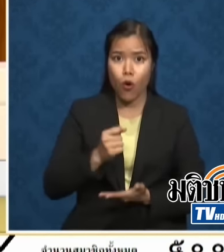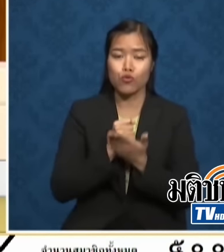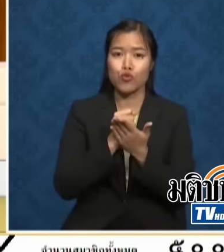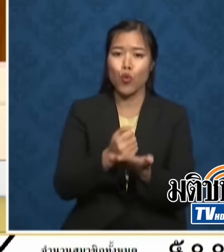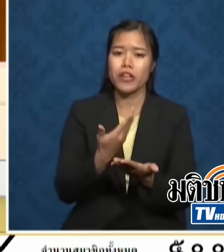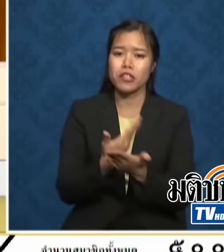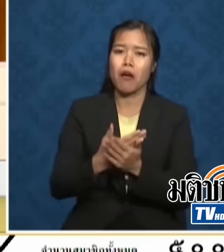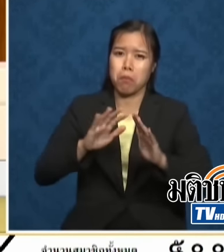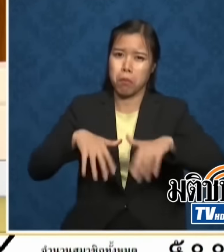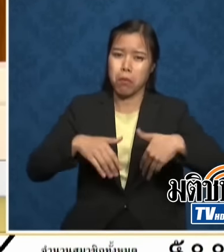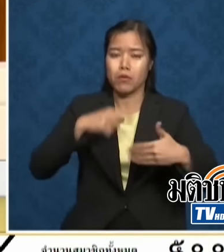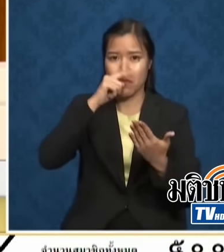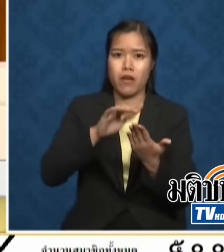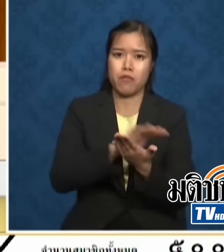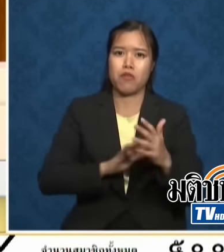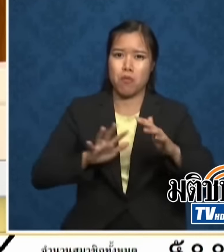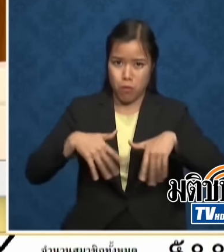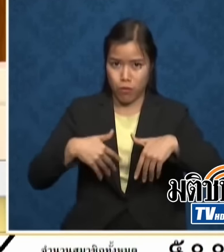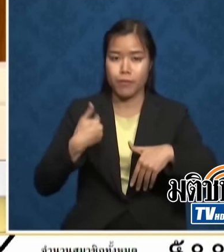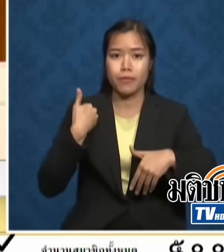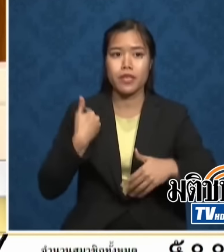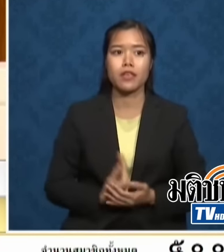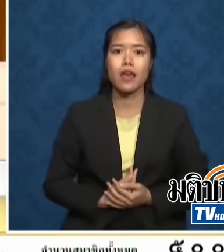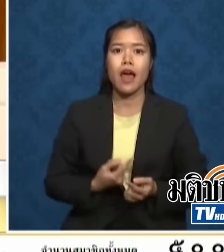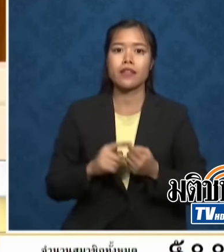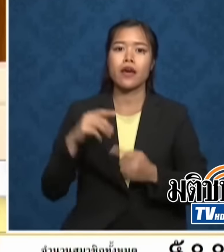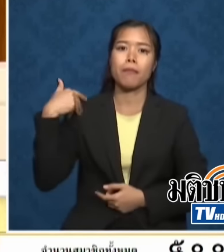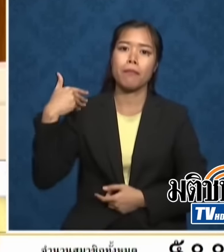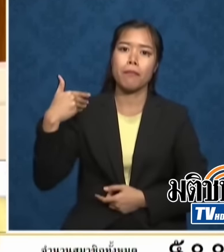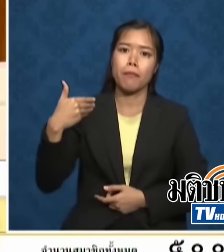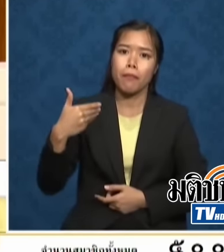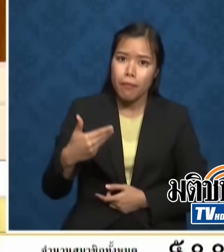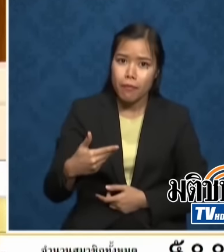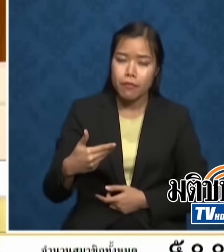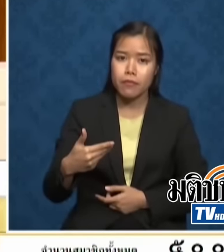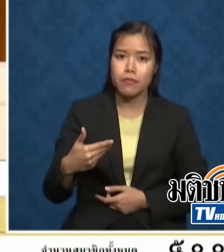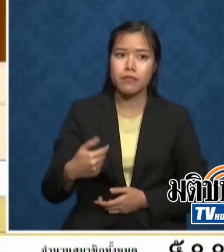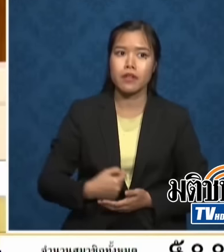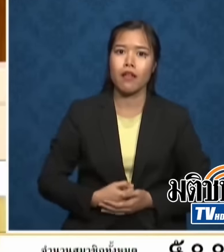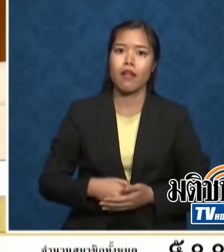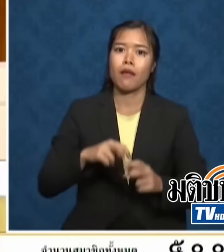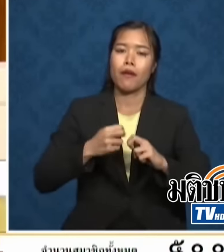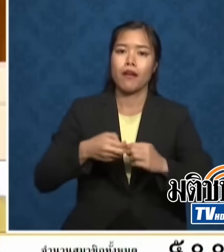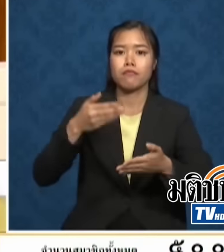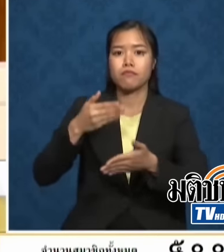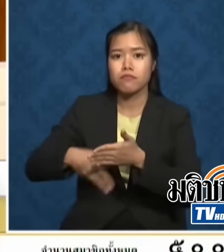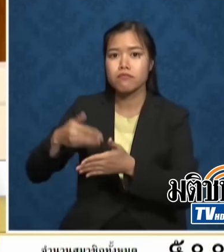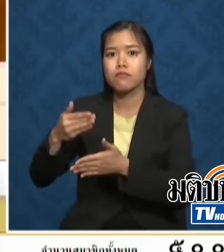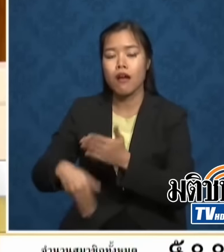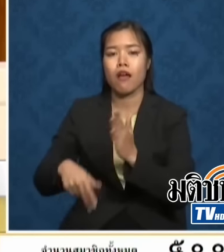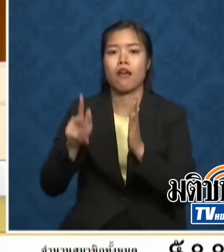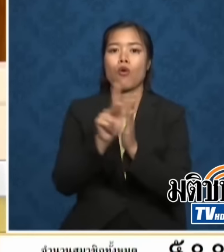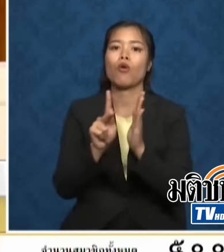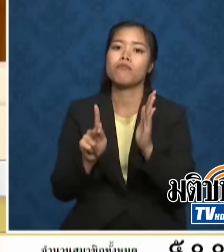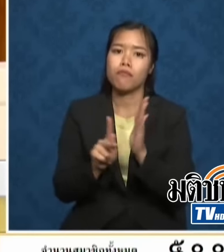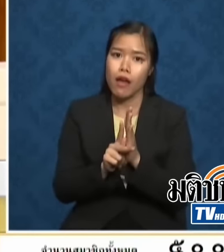อย่างมหาศาลแต่ในช่วงระยะเวลาที่ผ่านมานะครับอุปสรรคกฎหมาย